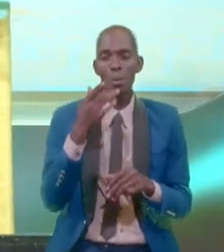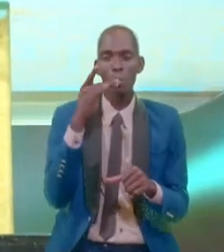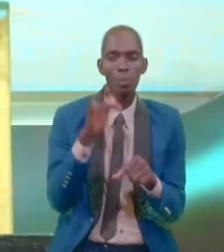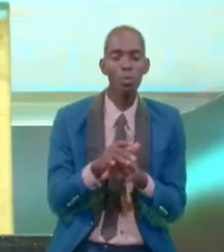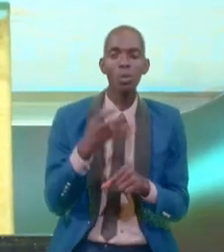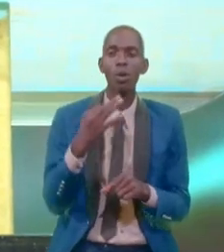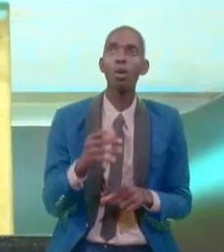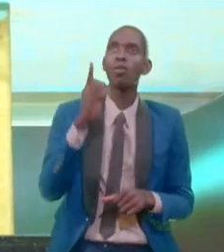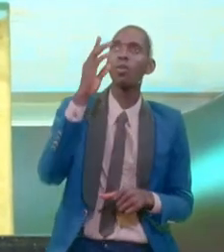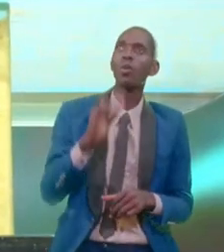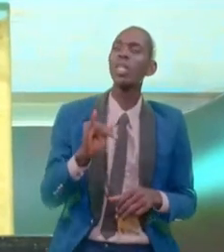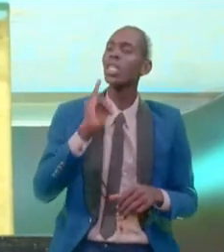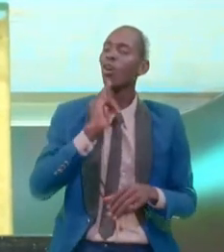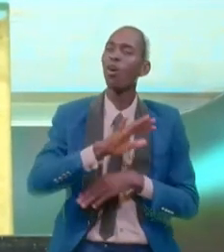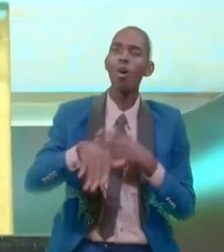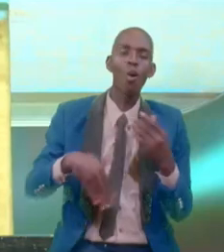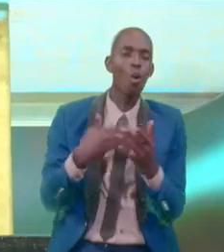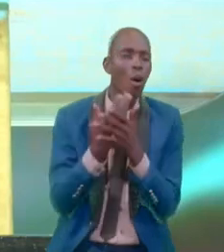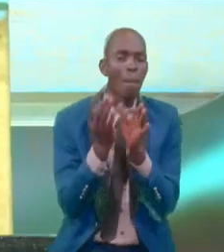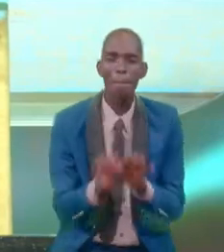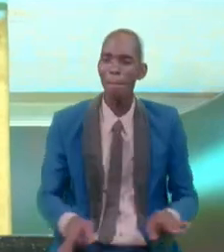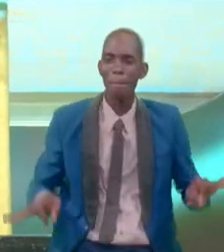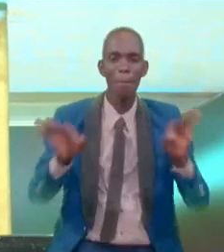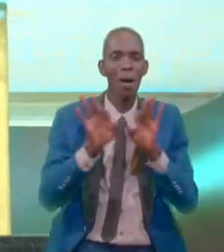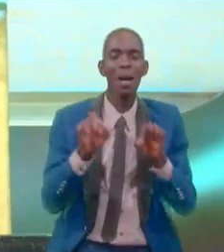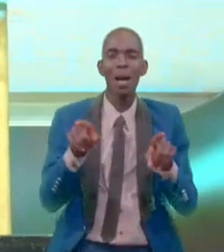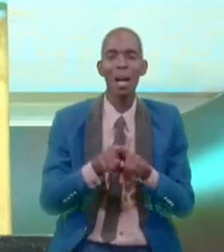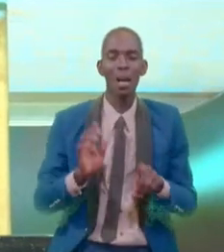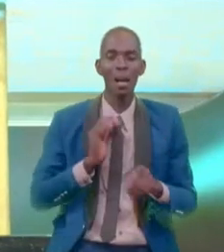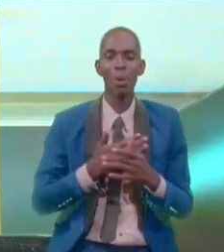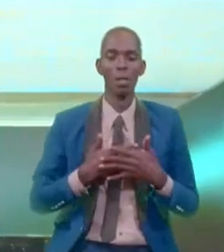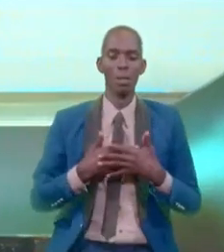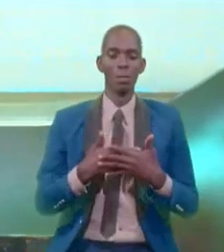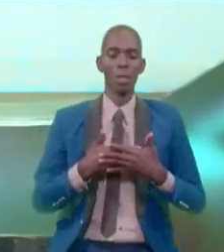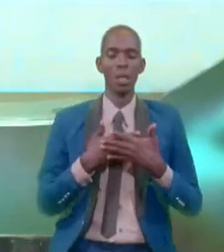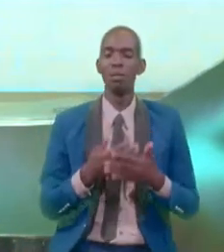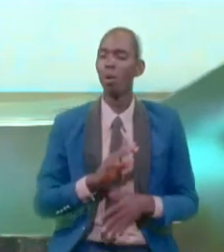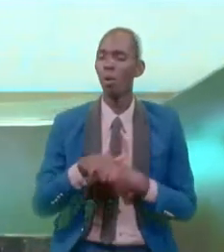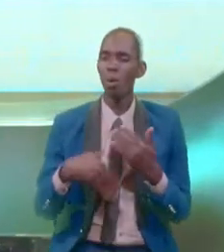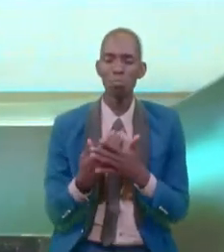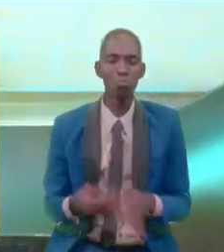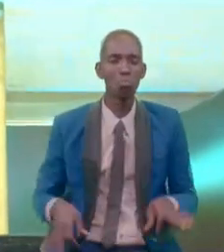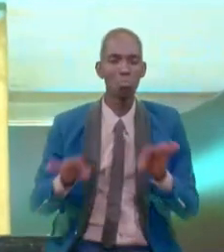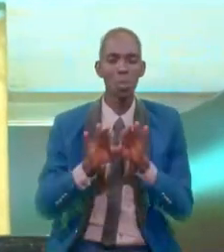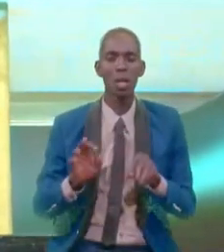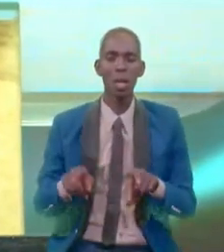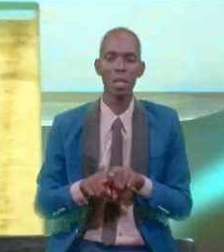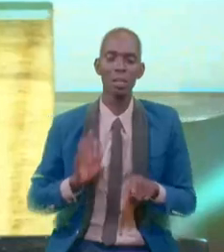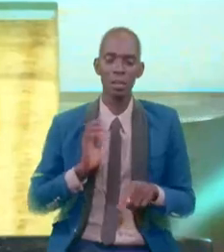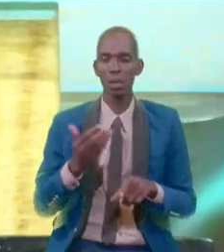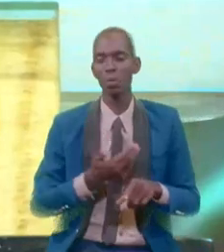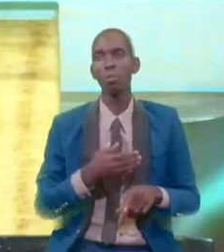aussi holistique, est aussi ce qui couvre tout, comme de l'eau que nous buvons comme de l'air que nous respirons. Ça veut dire